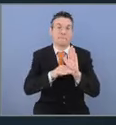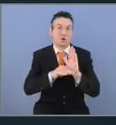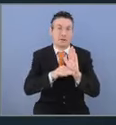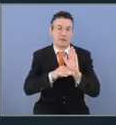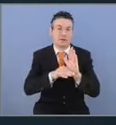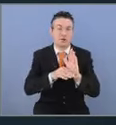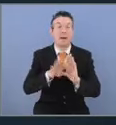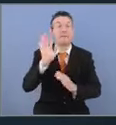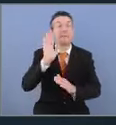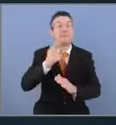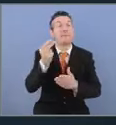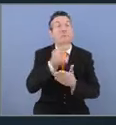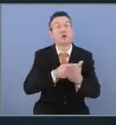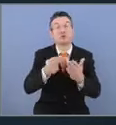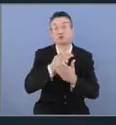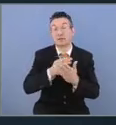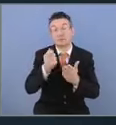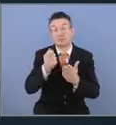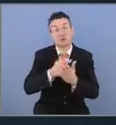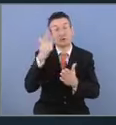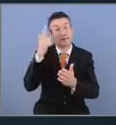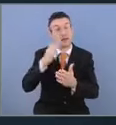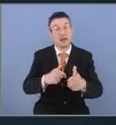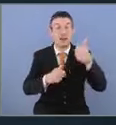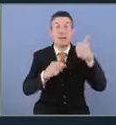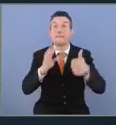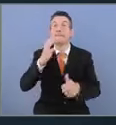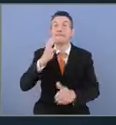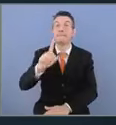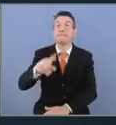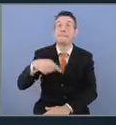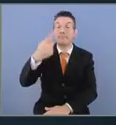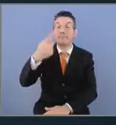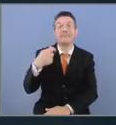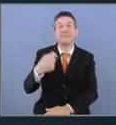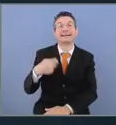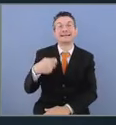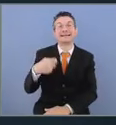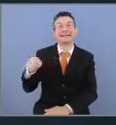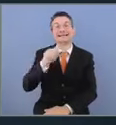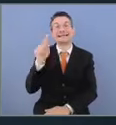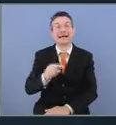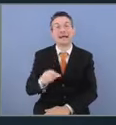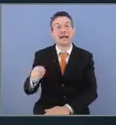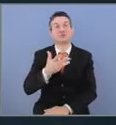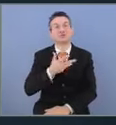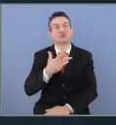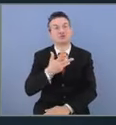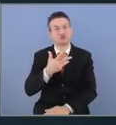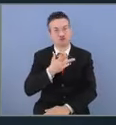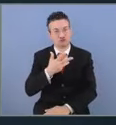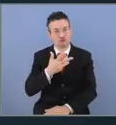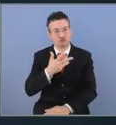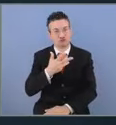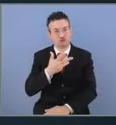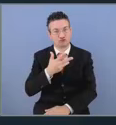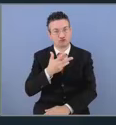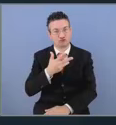perché mercoledì prossimo il presidente Zingaretti avrà un incontro di nuovo su questo argomento col ministro